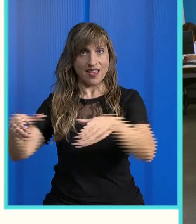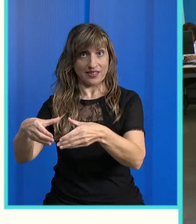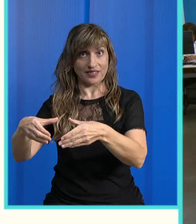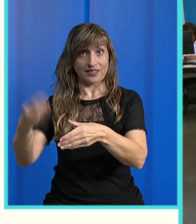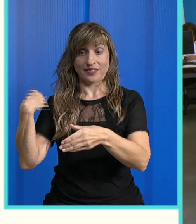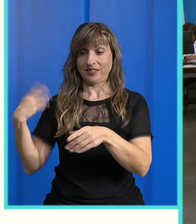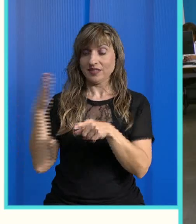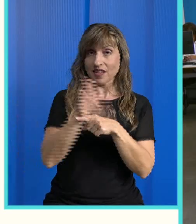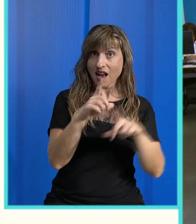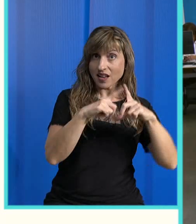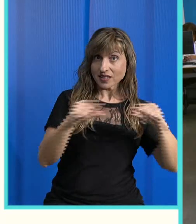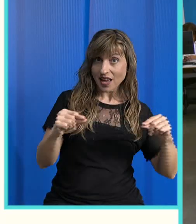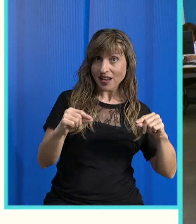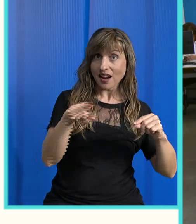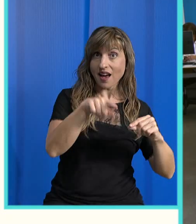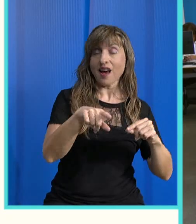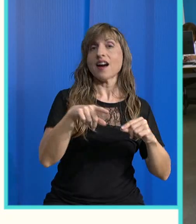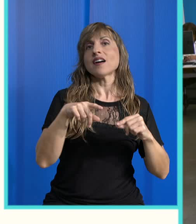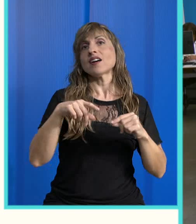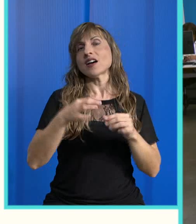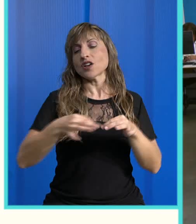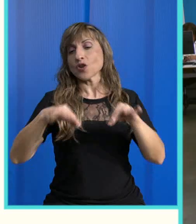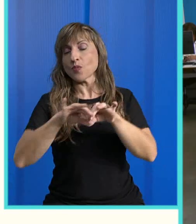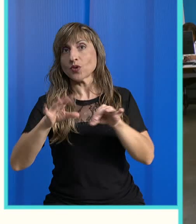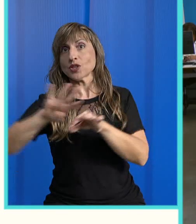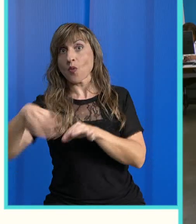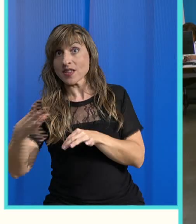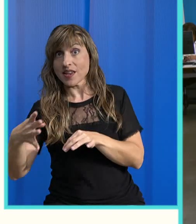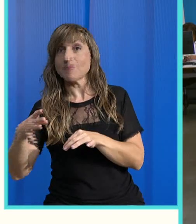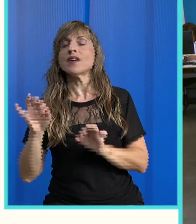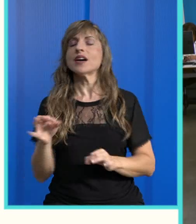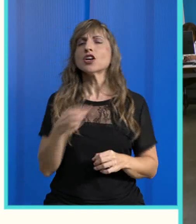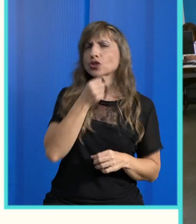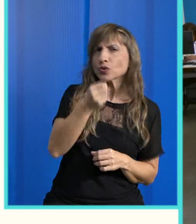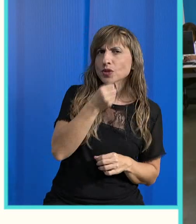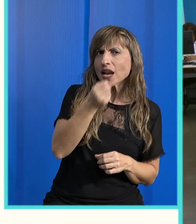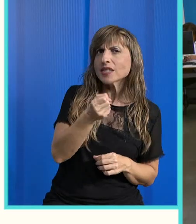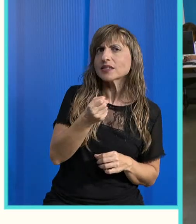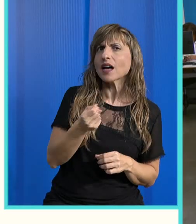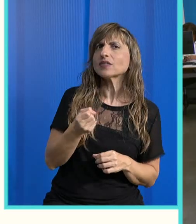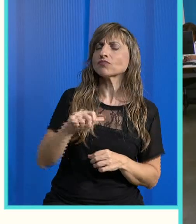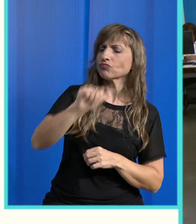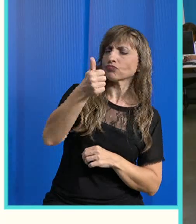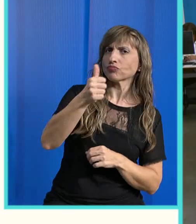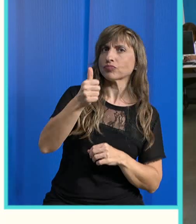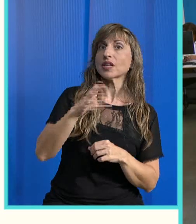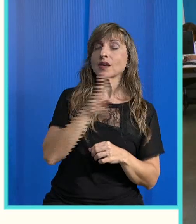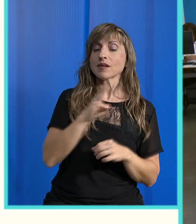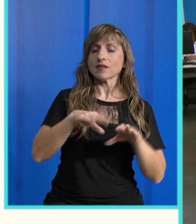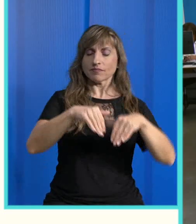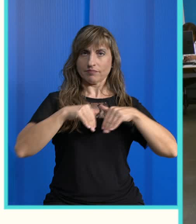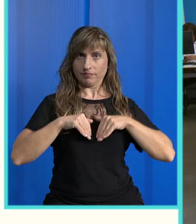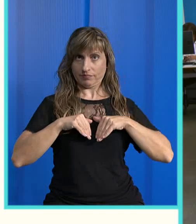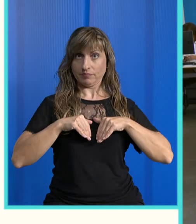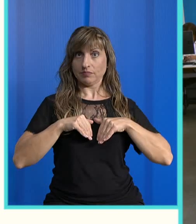presentada per Esquerra als Comuns i Guanyem que s'ha aprovat amb el suport dels socialistes i l'abstenció del govern. Malgrat l'abstenció del